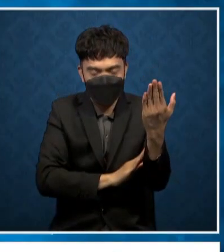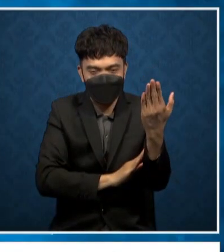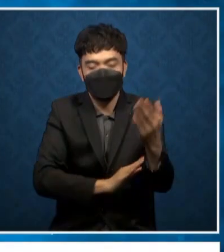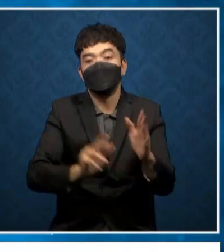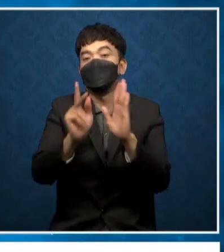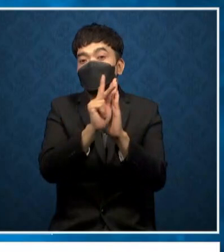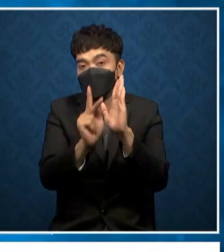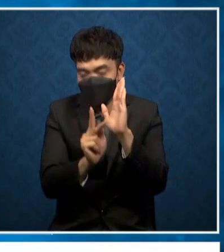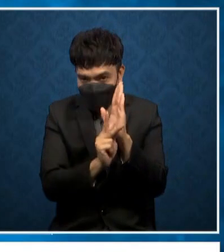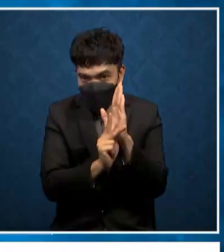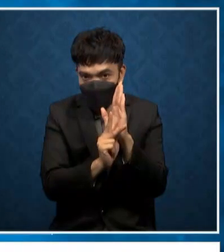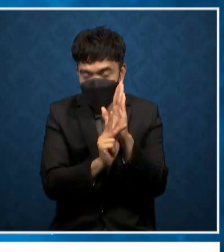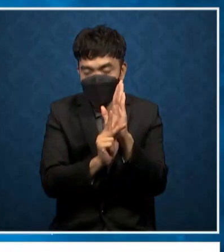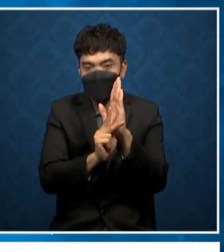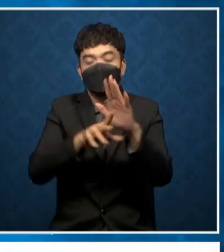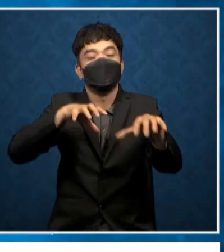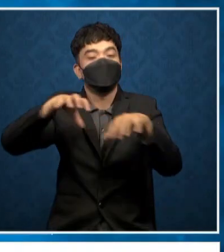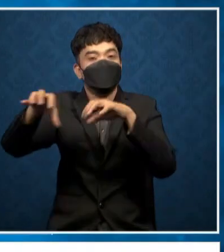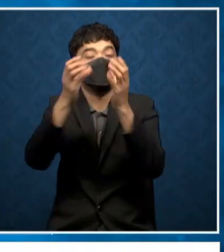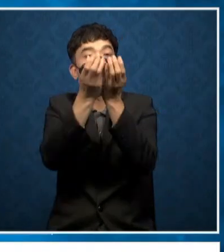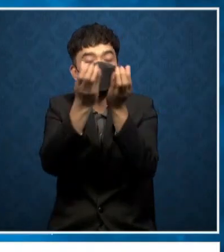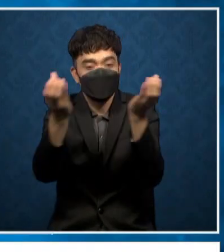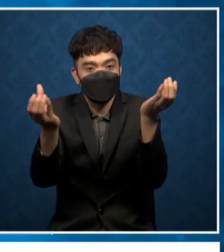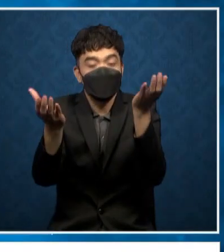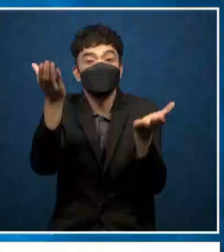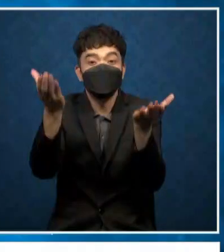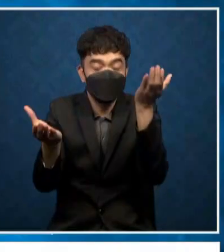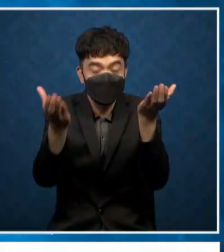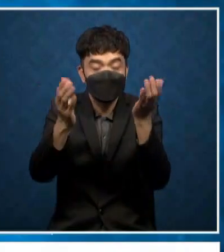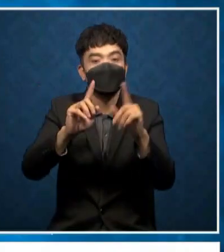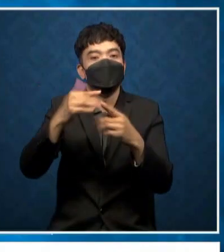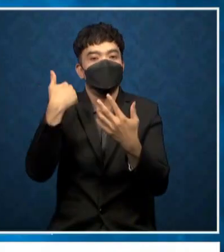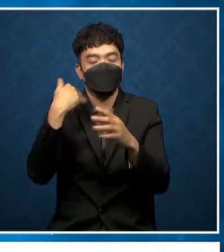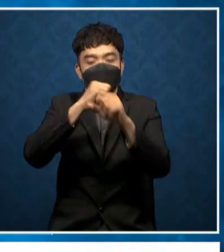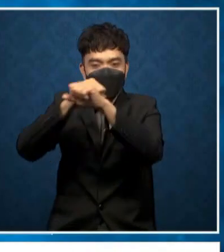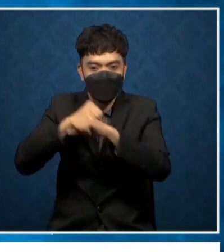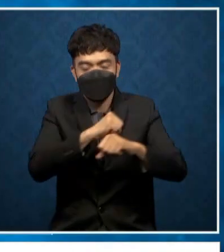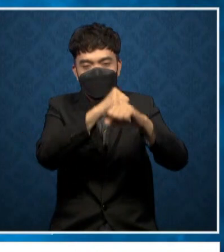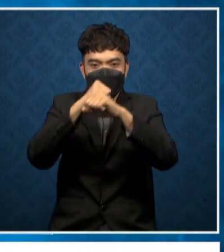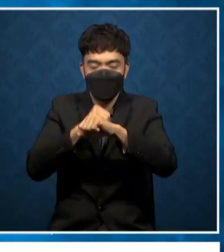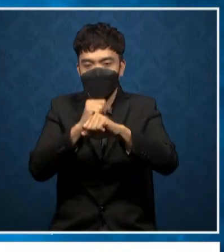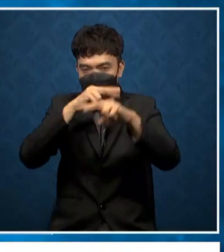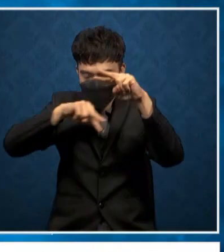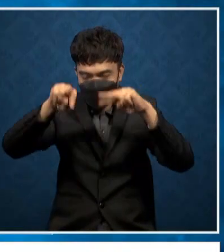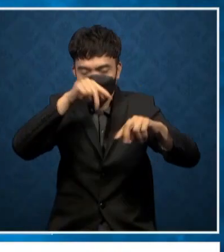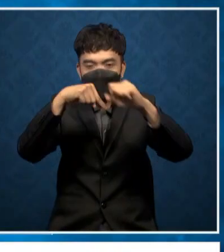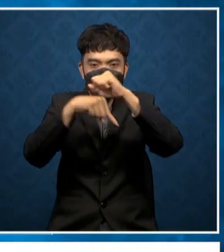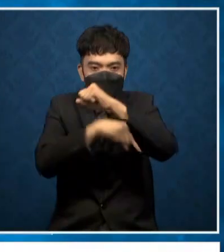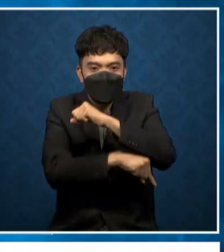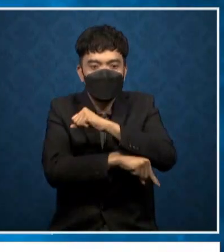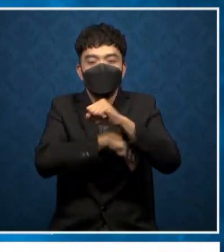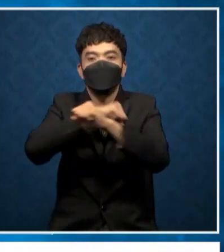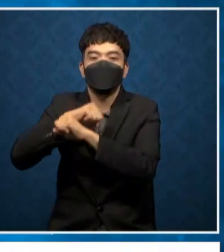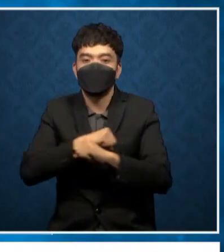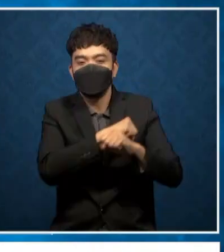ด้านกศหมายด้านระบวนการยืดธรมและด้านการป้กันะปะปลาบการทุจตศ์ และพวพชอบ